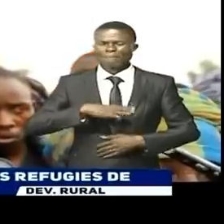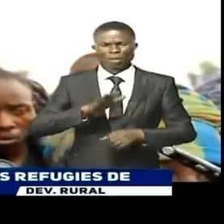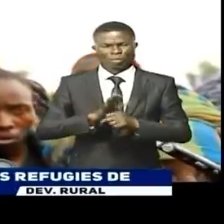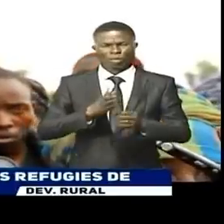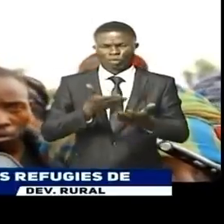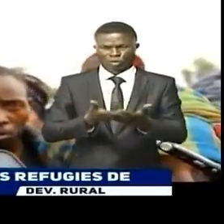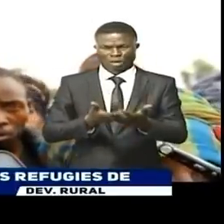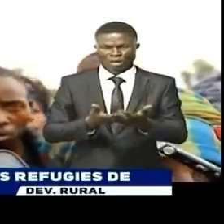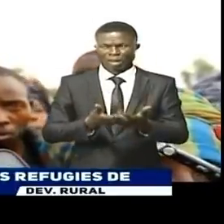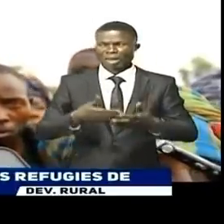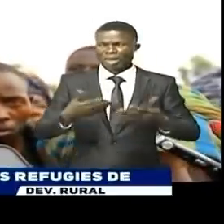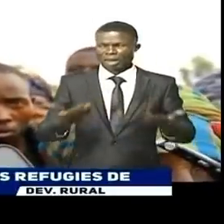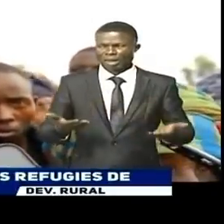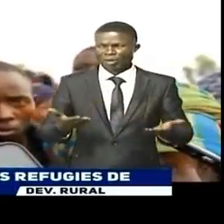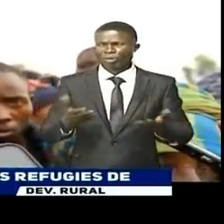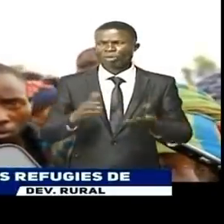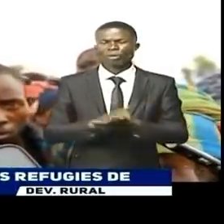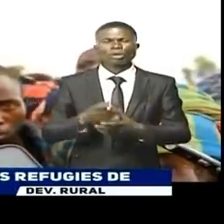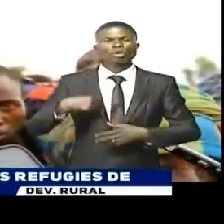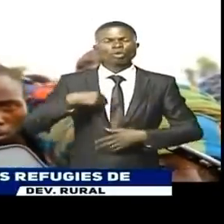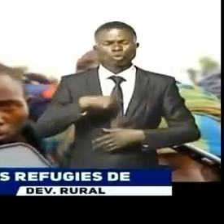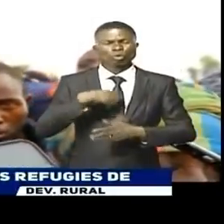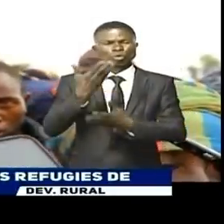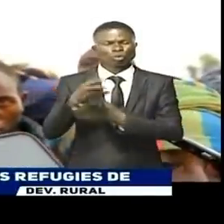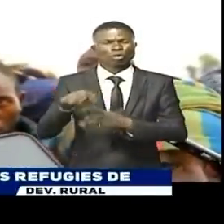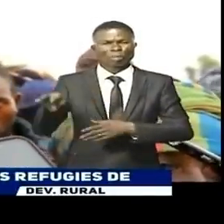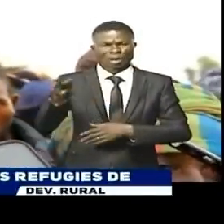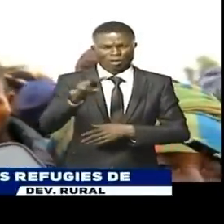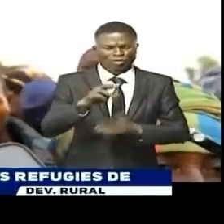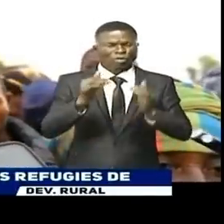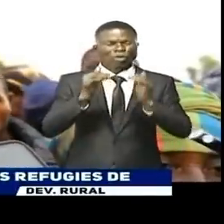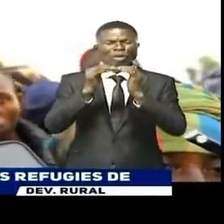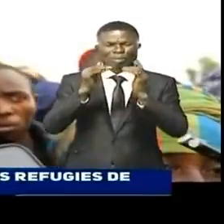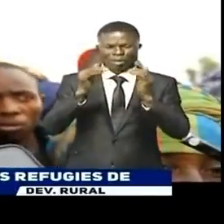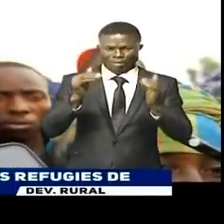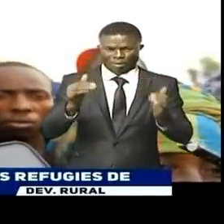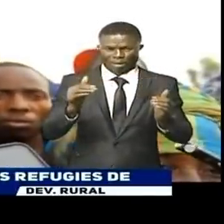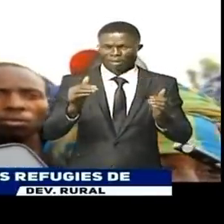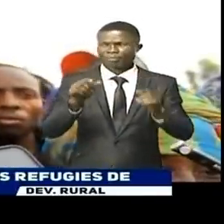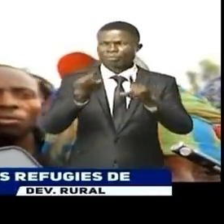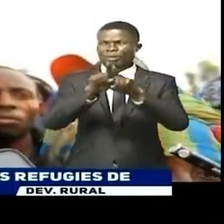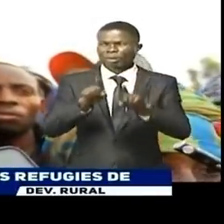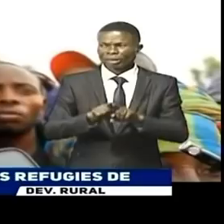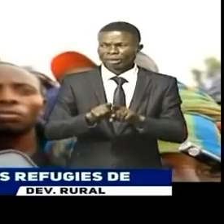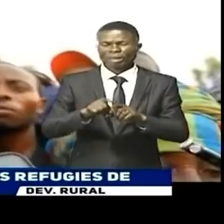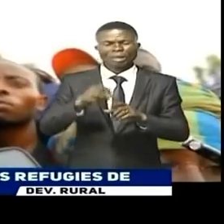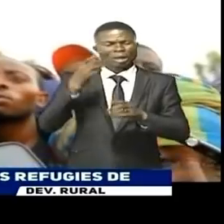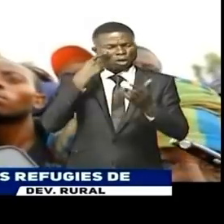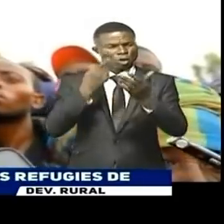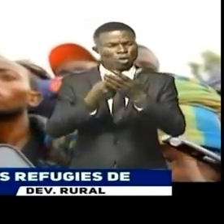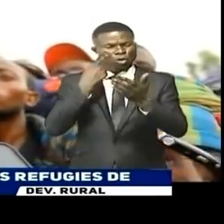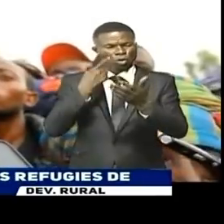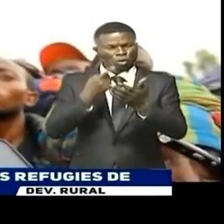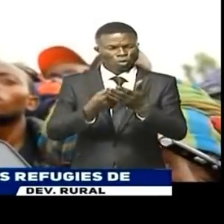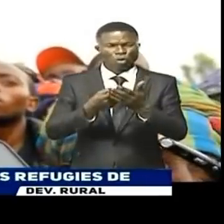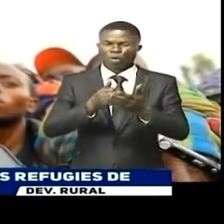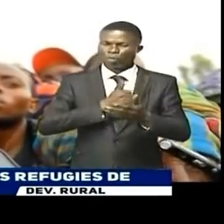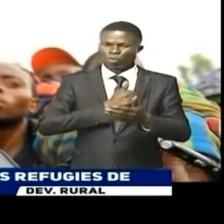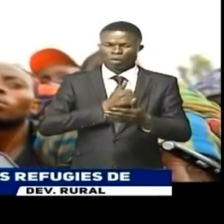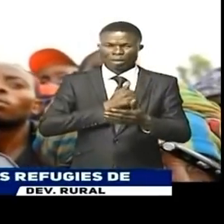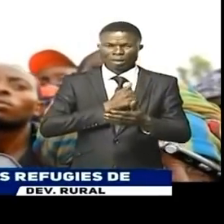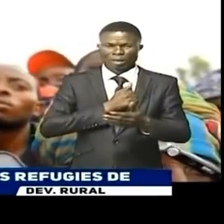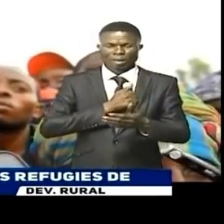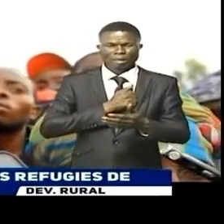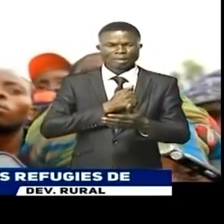pour ce faire j'ai beaucoup des mornes inquiets mais pas bien aussi l'aider constatez avec moi des